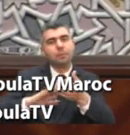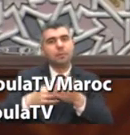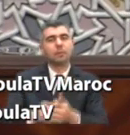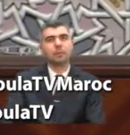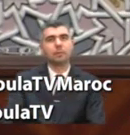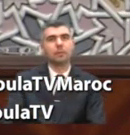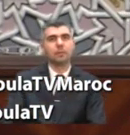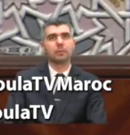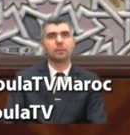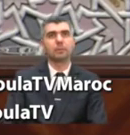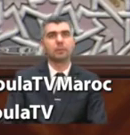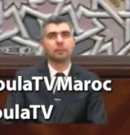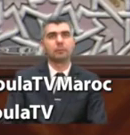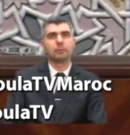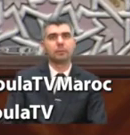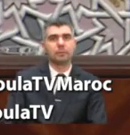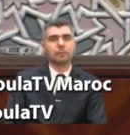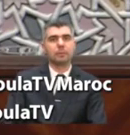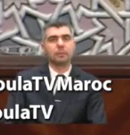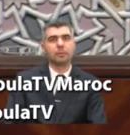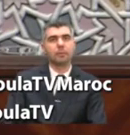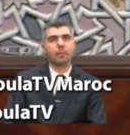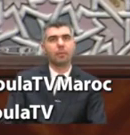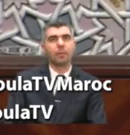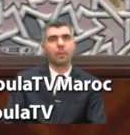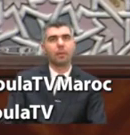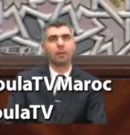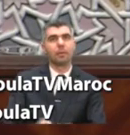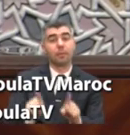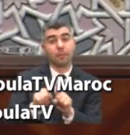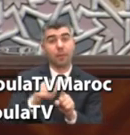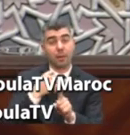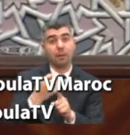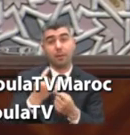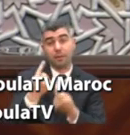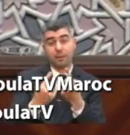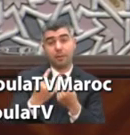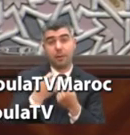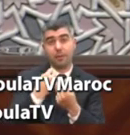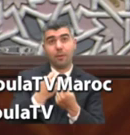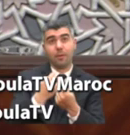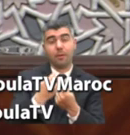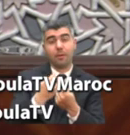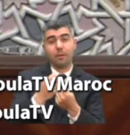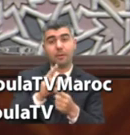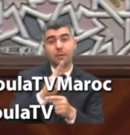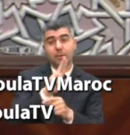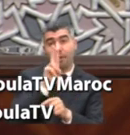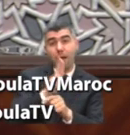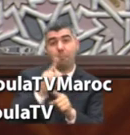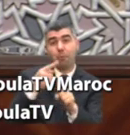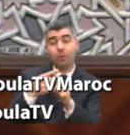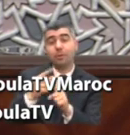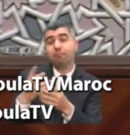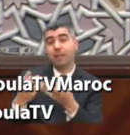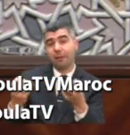والتعقيبات الإضافية. تفضلوا. عدت صيفطوا لي التعقيبات واحد الساعة قبل، ويمكن تكون معطيات.